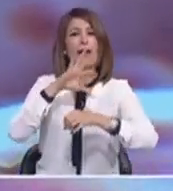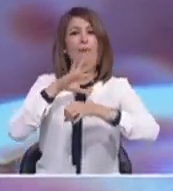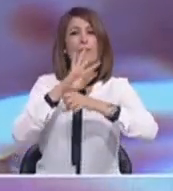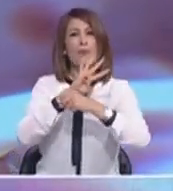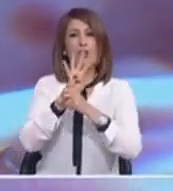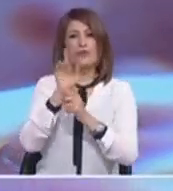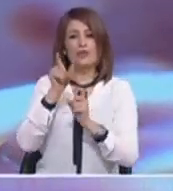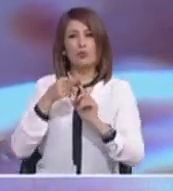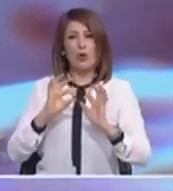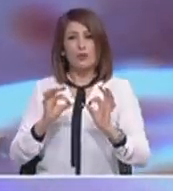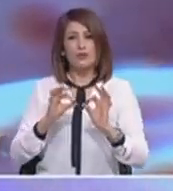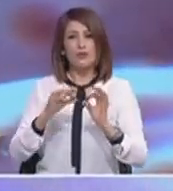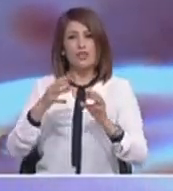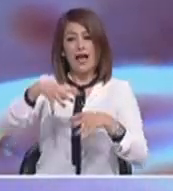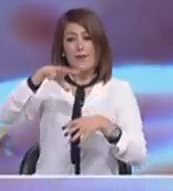عليهم بعد